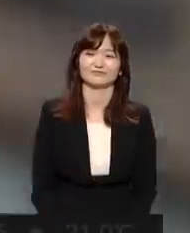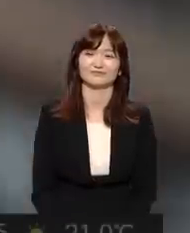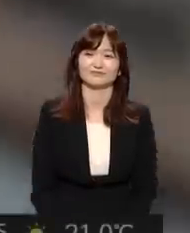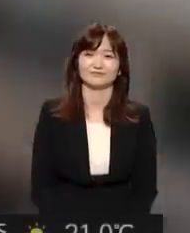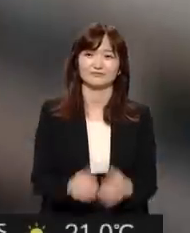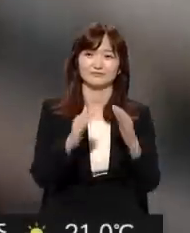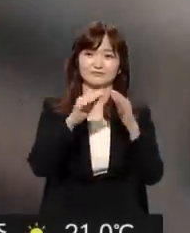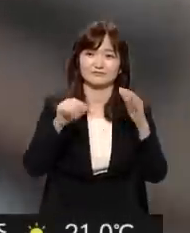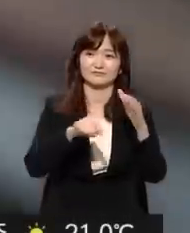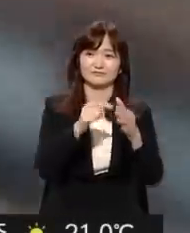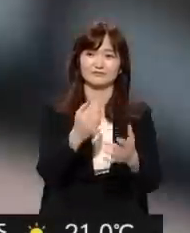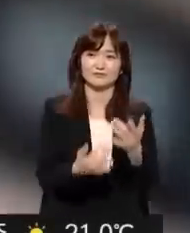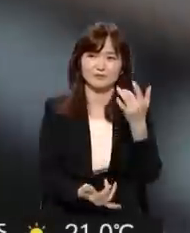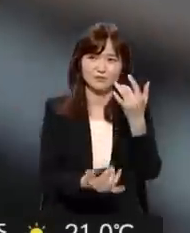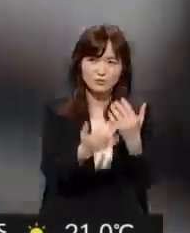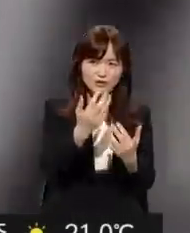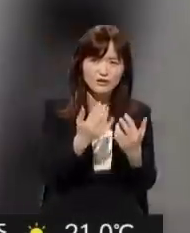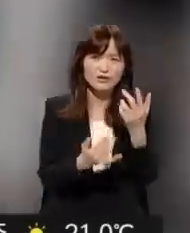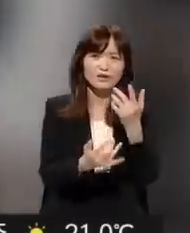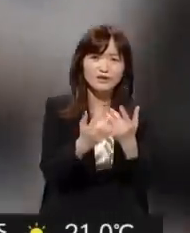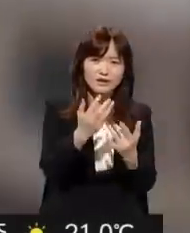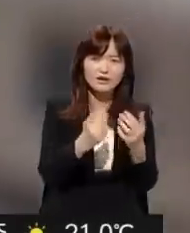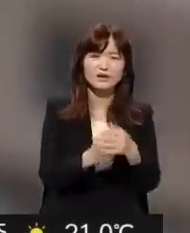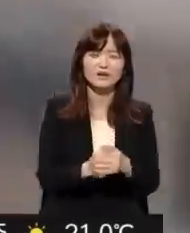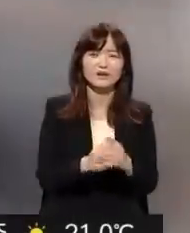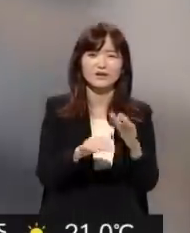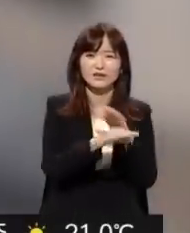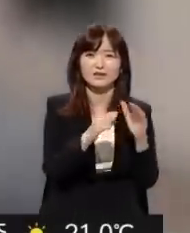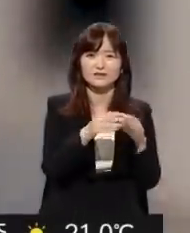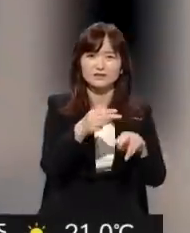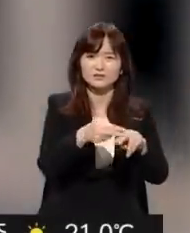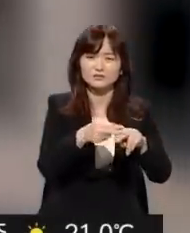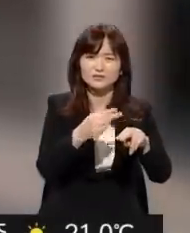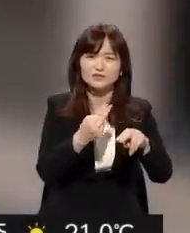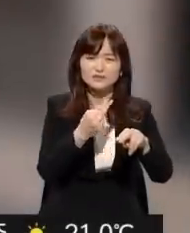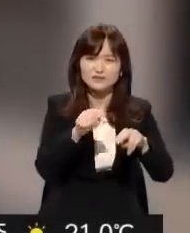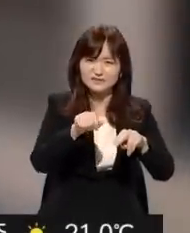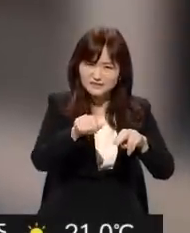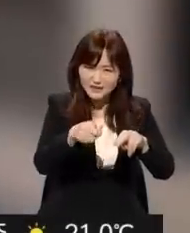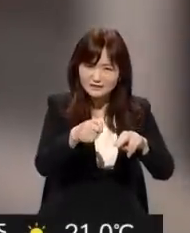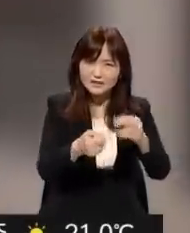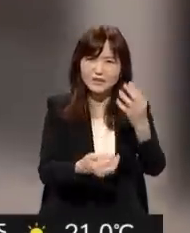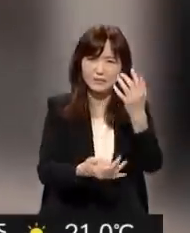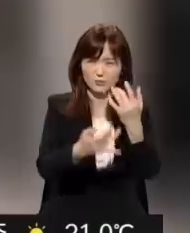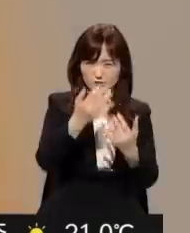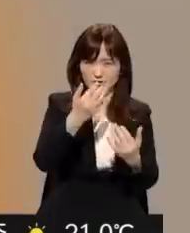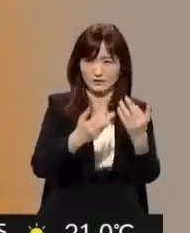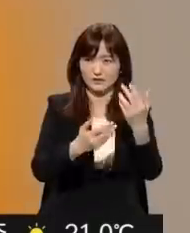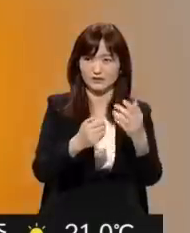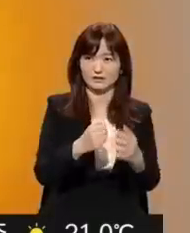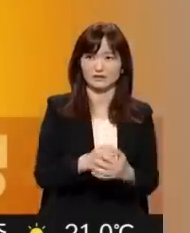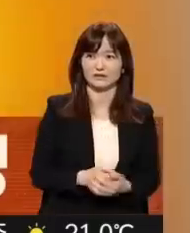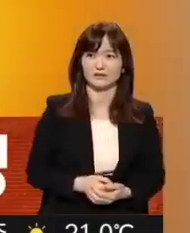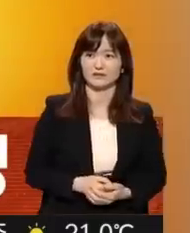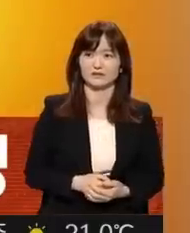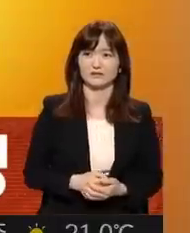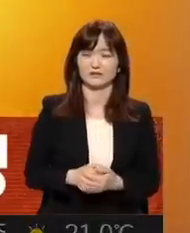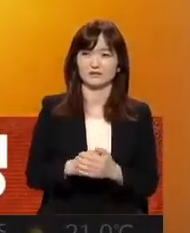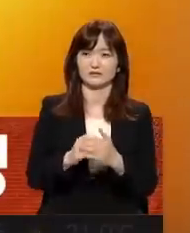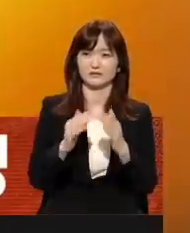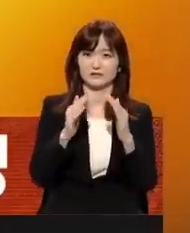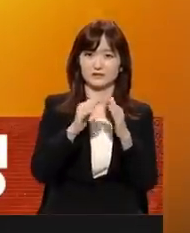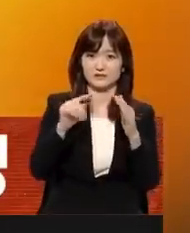자, 집안에 불이 활활 타오르고 있어요. 가정집 부엌 가스 레인지에서 화재가 발생한 건데요. 하필이면 또